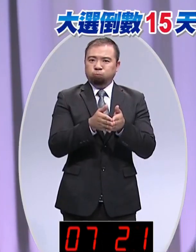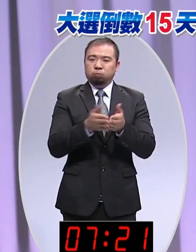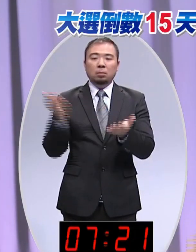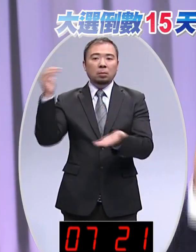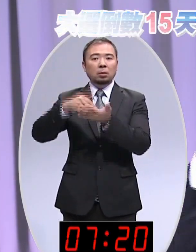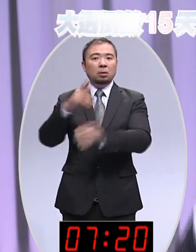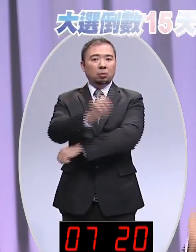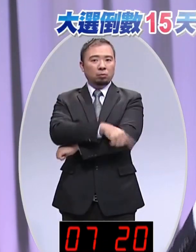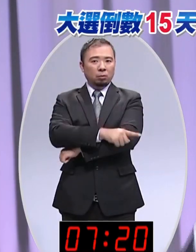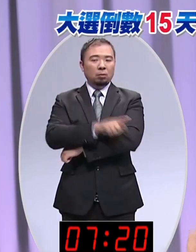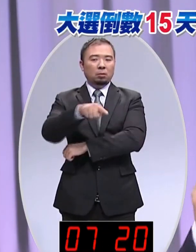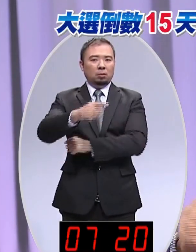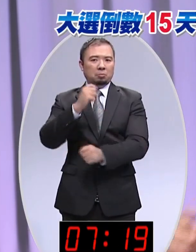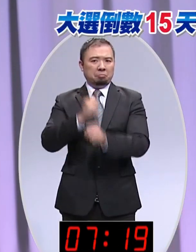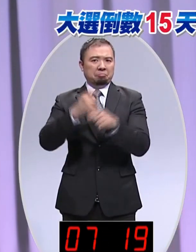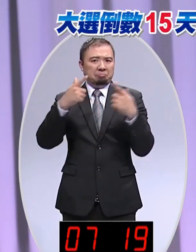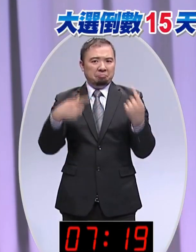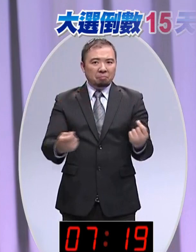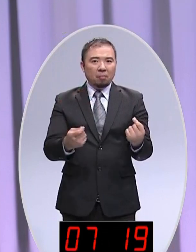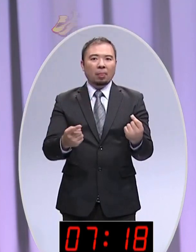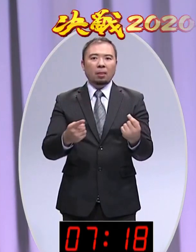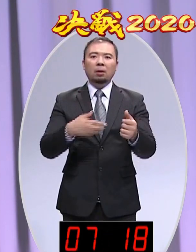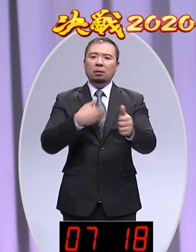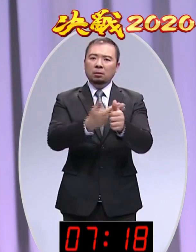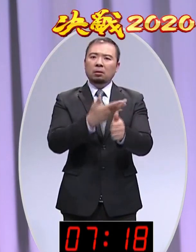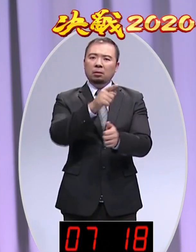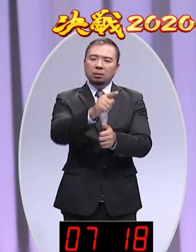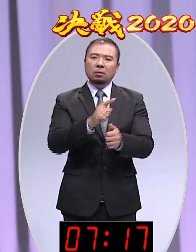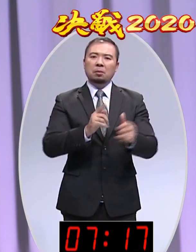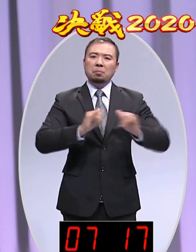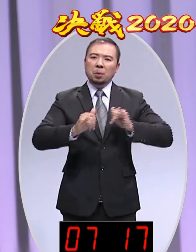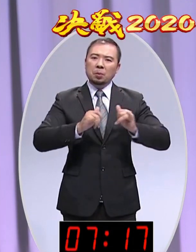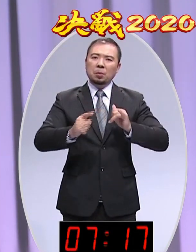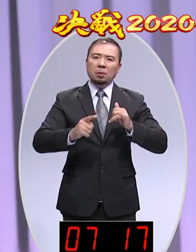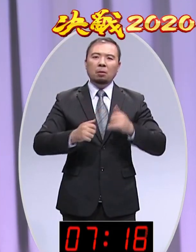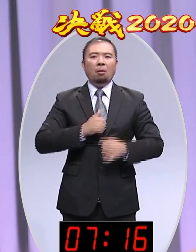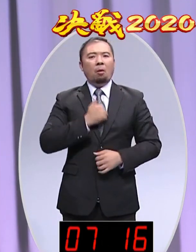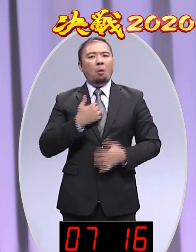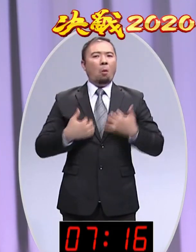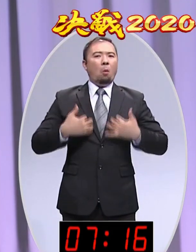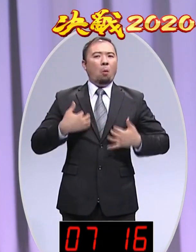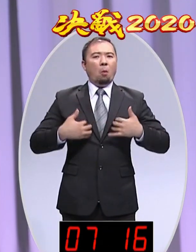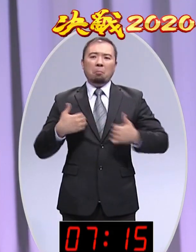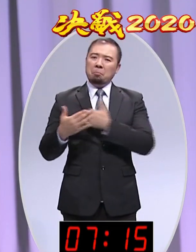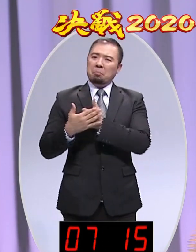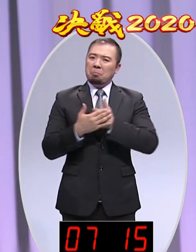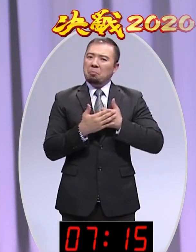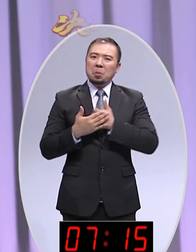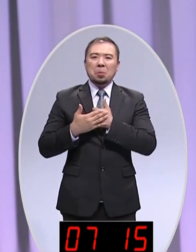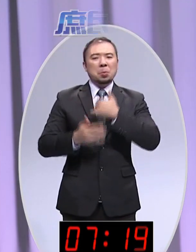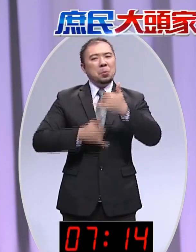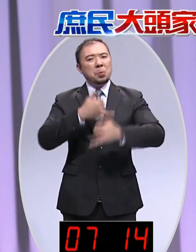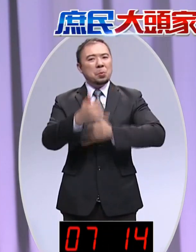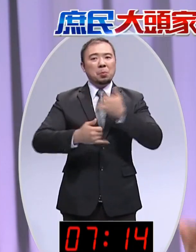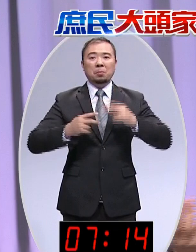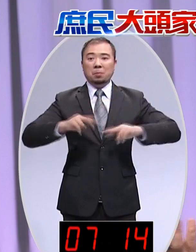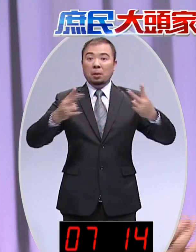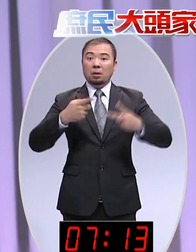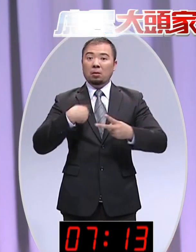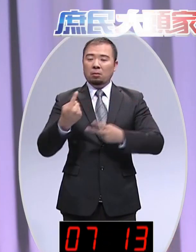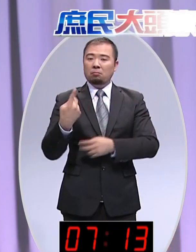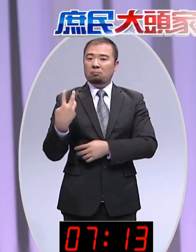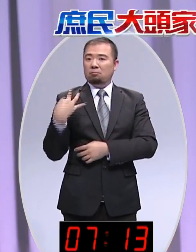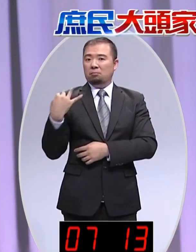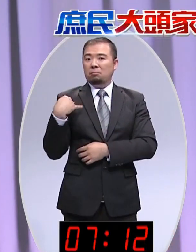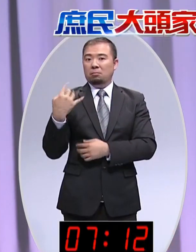人民能够享受得到。这就是我曾经前几天特别提